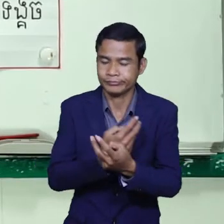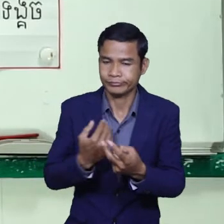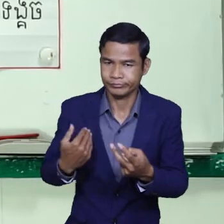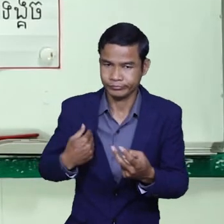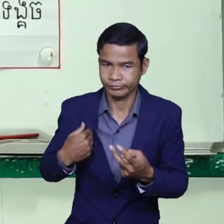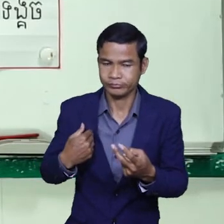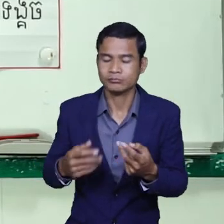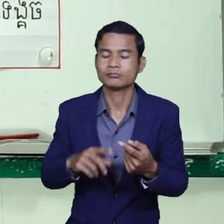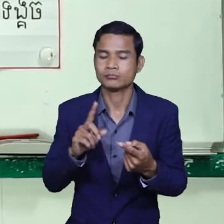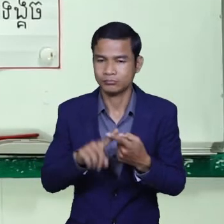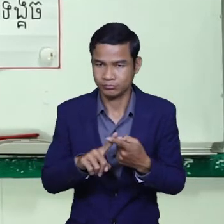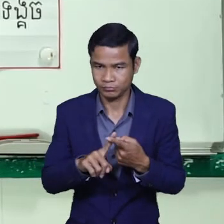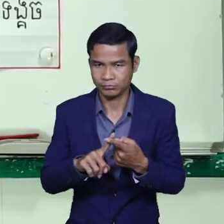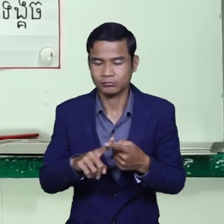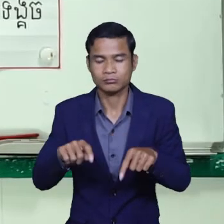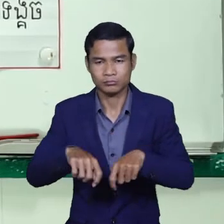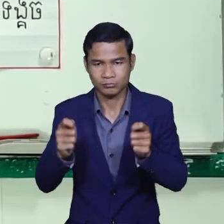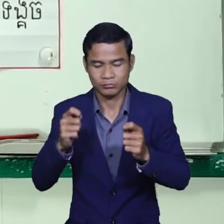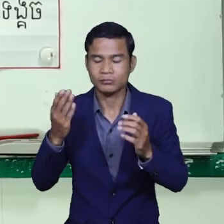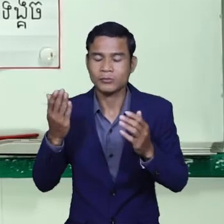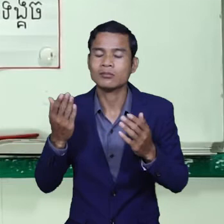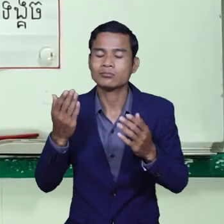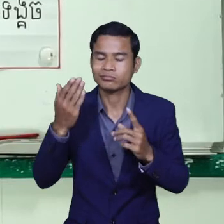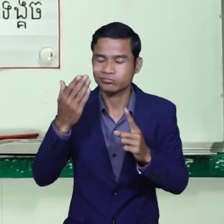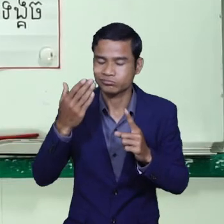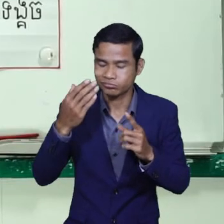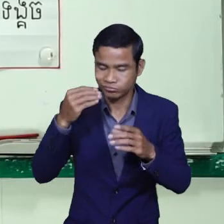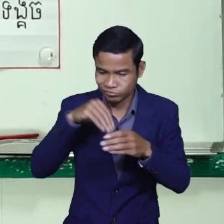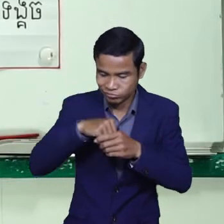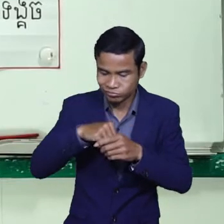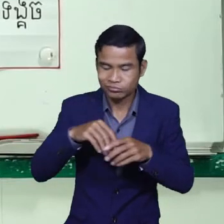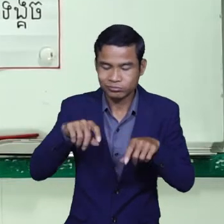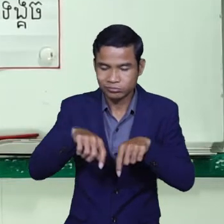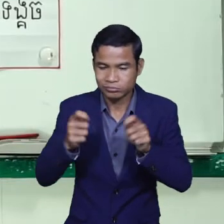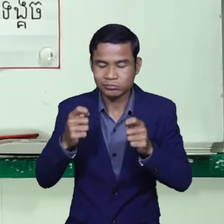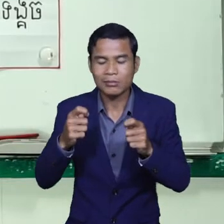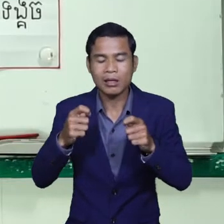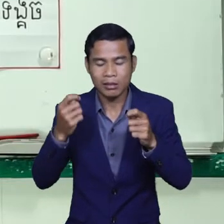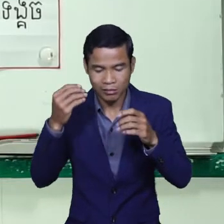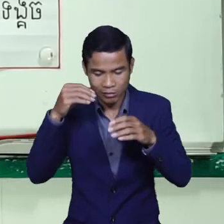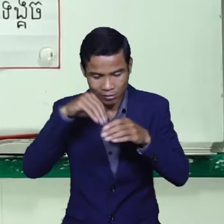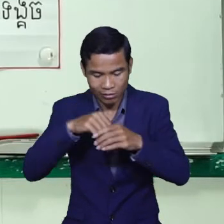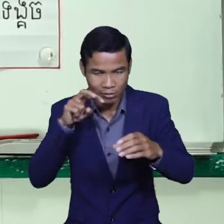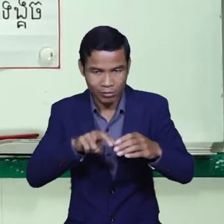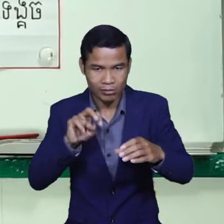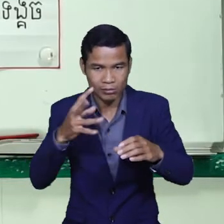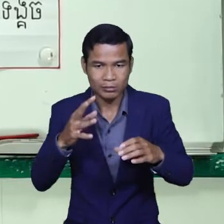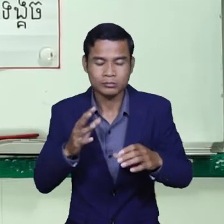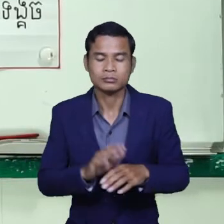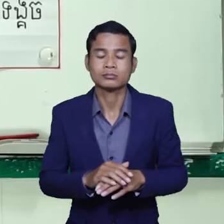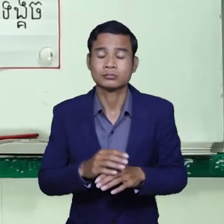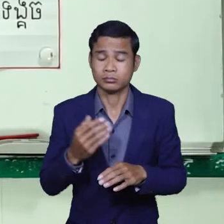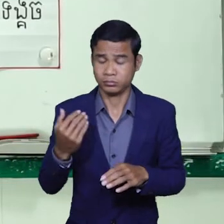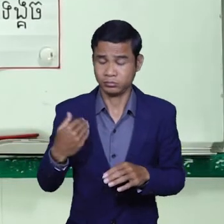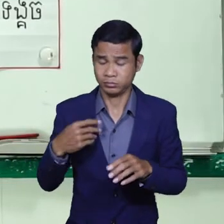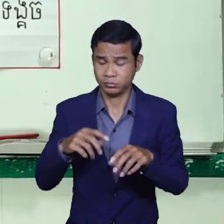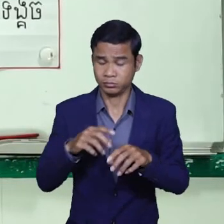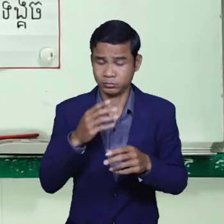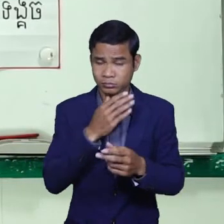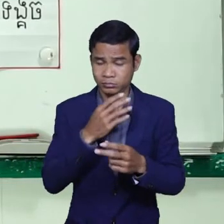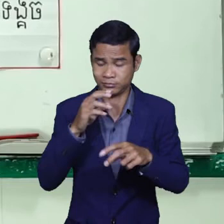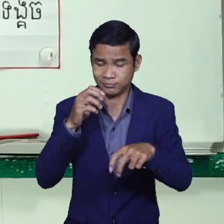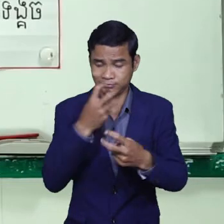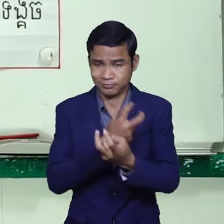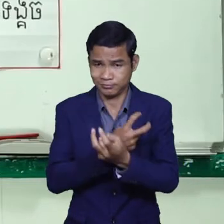khu thân nặng đôi chía chả bẩm nặng chẳng bật mốc nó còn á chả chẳng bẩm nặng chẳng bật mốc cứ dưỡng thử trăm thẻ chả cứ chỉ chẳng đại bạc